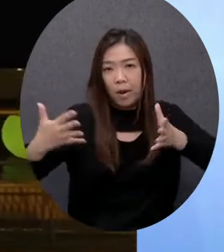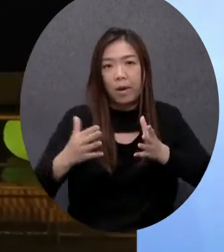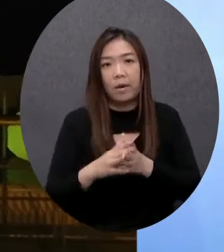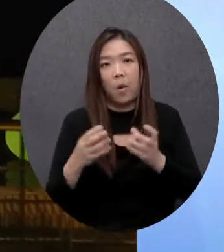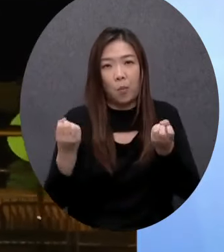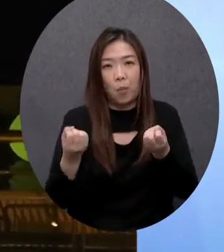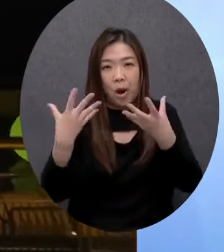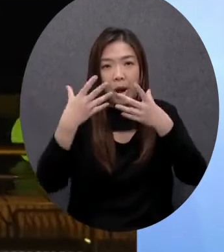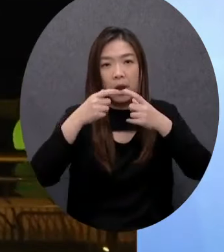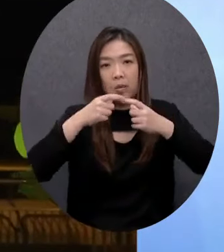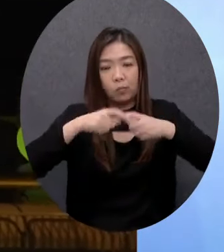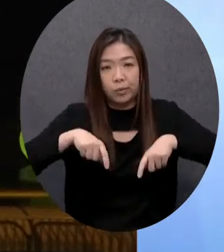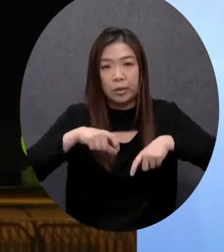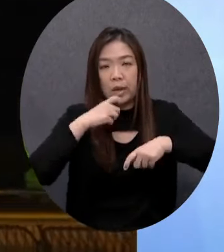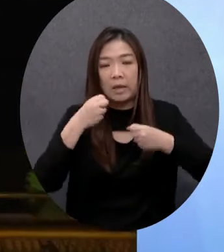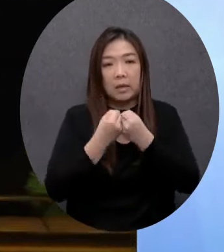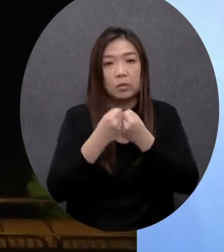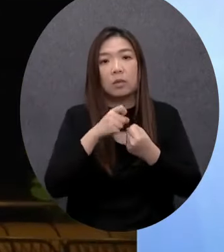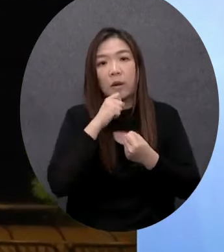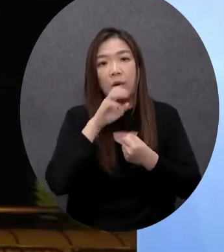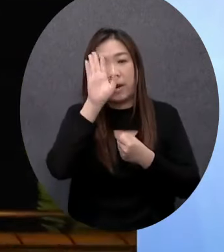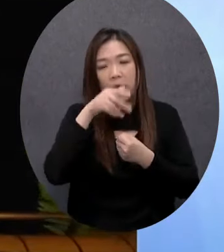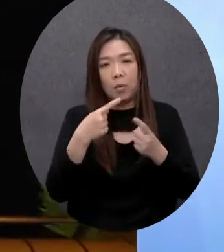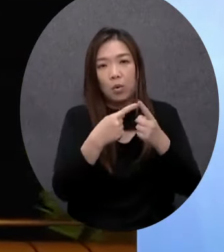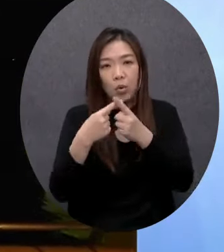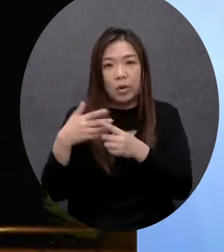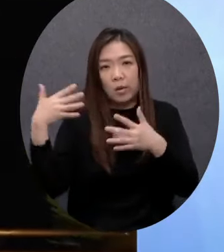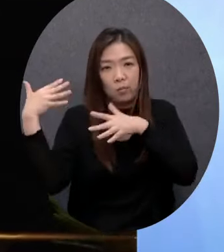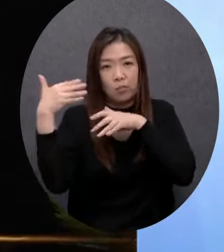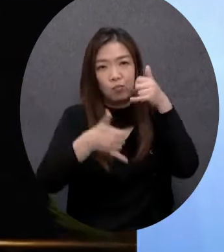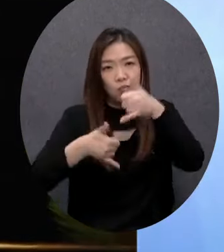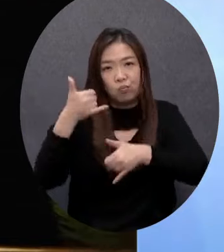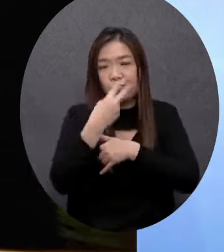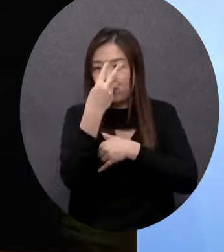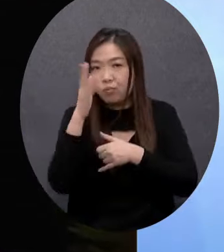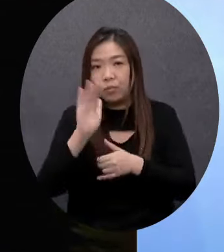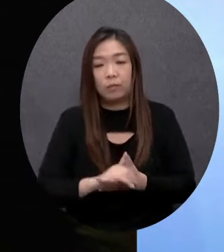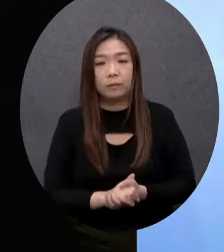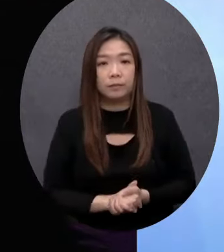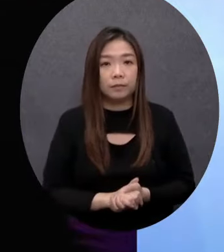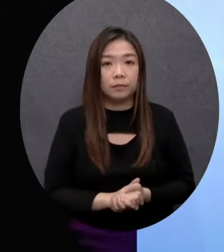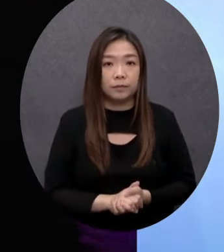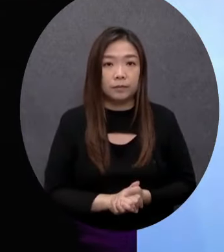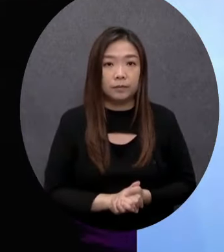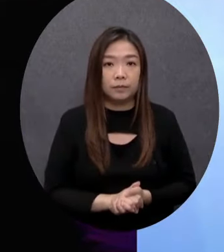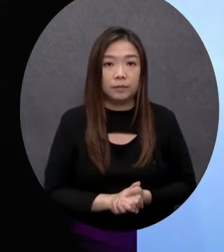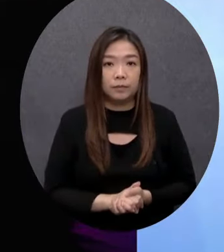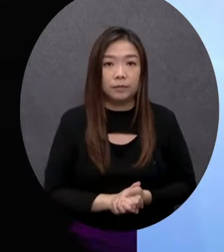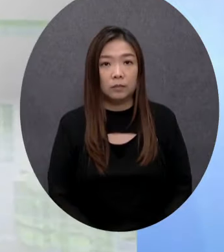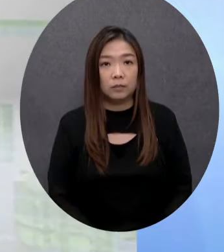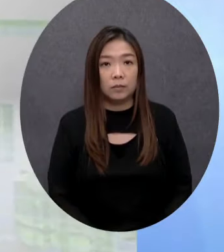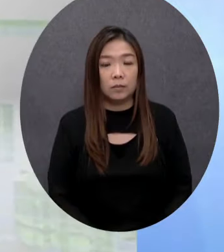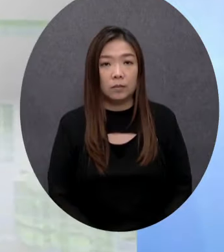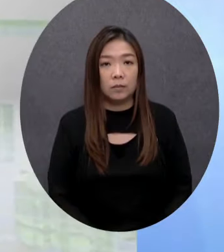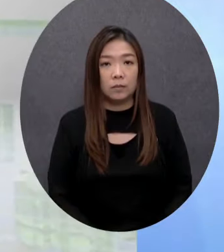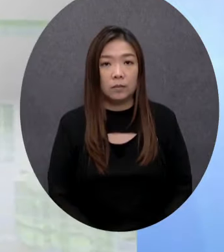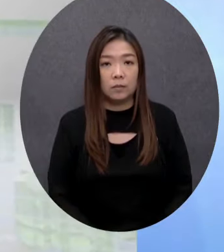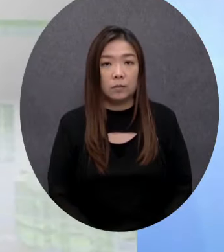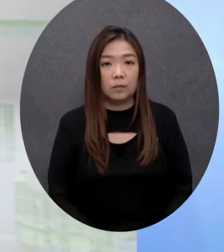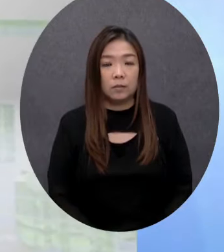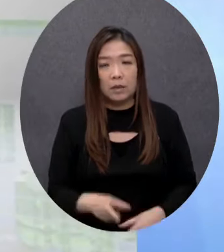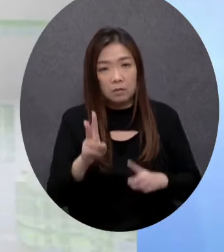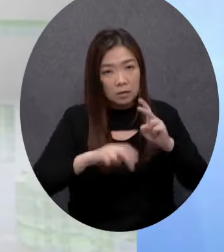光彈，有好大挑戰，希望多啲人嚟欣賞。香港電台記者林家平報道。 有